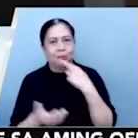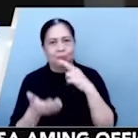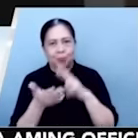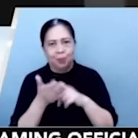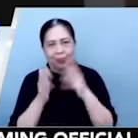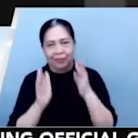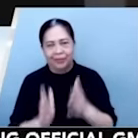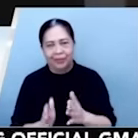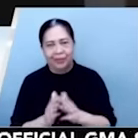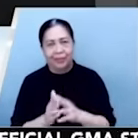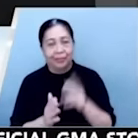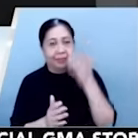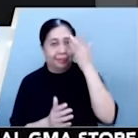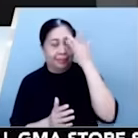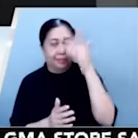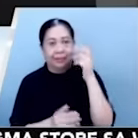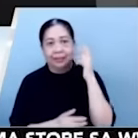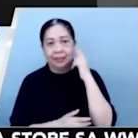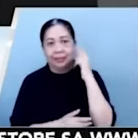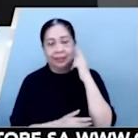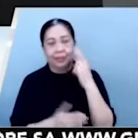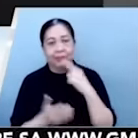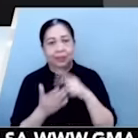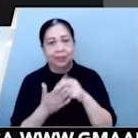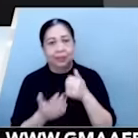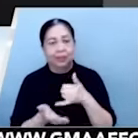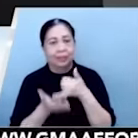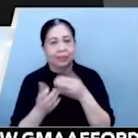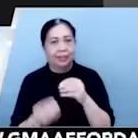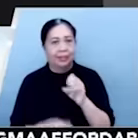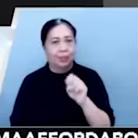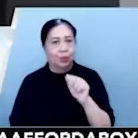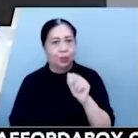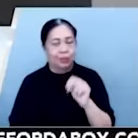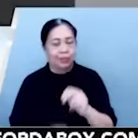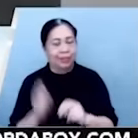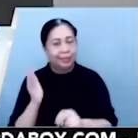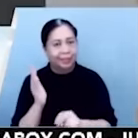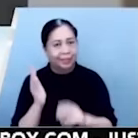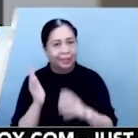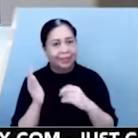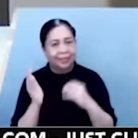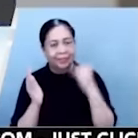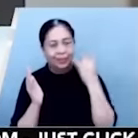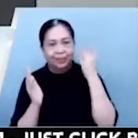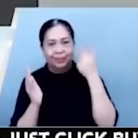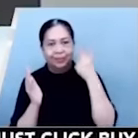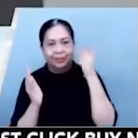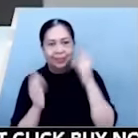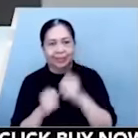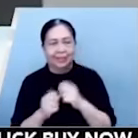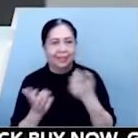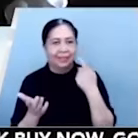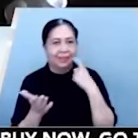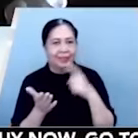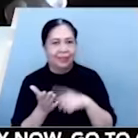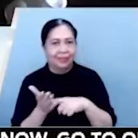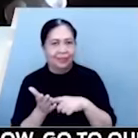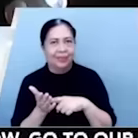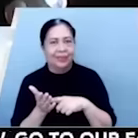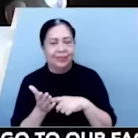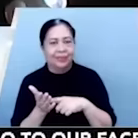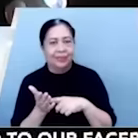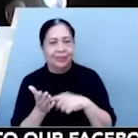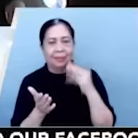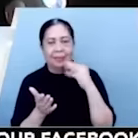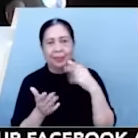Media Excellence in Radio News Reporting Award ang iginawad kina Susan Enriquez at Joel Reyesabel. At kinilala rin si Maki Pulido pati